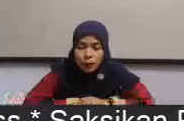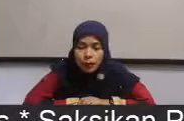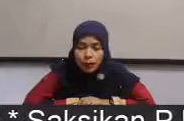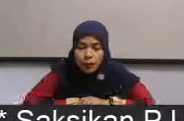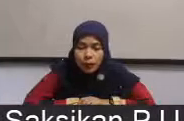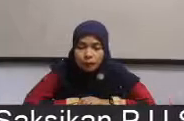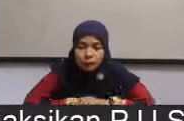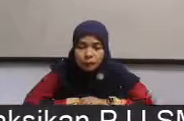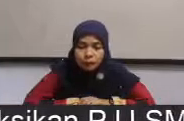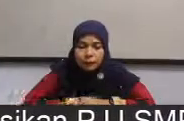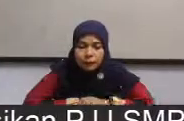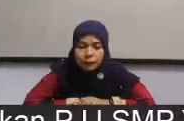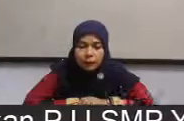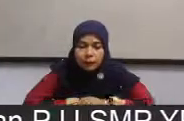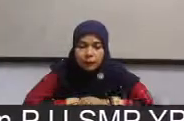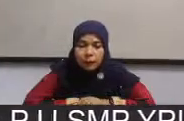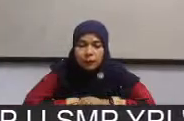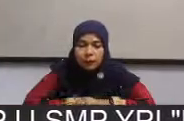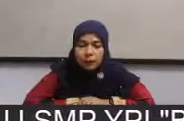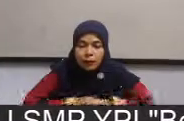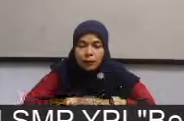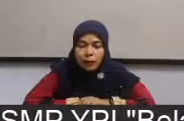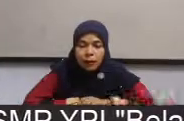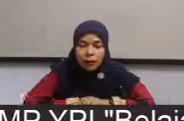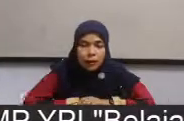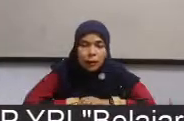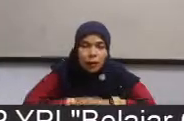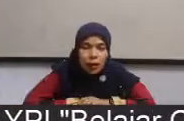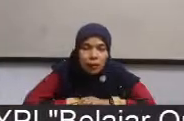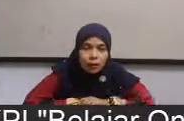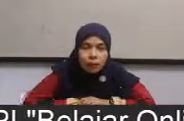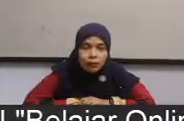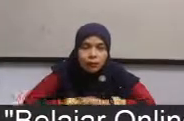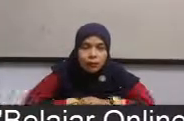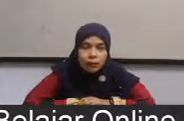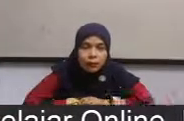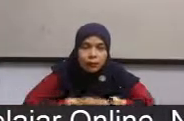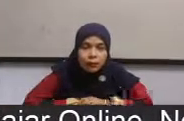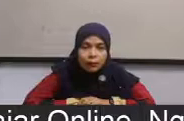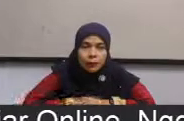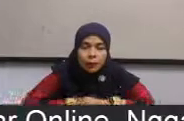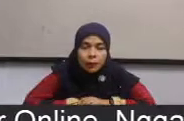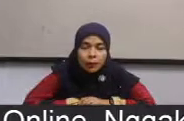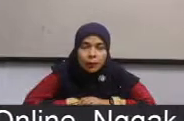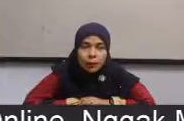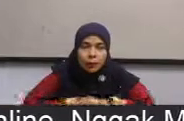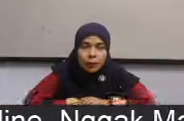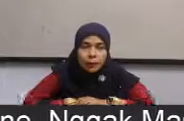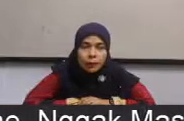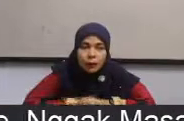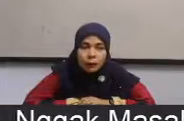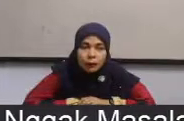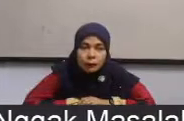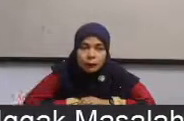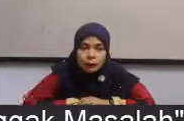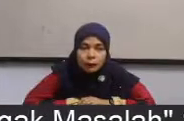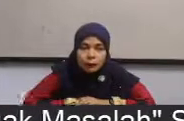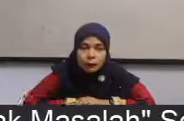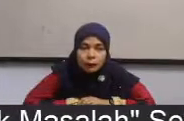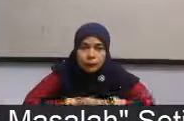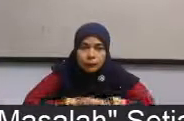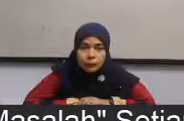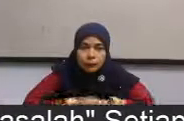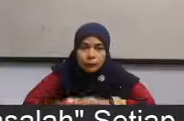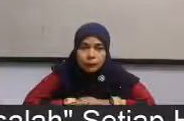semuanya ya Hai kek yang kedua Hai Beb yang kedua tentang Apa